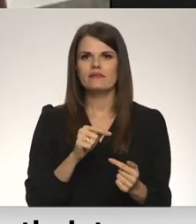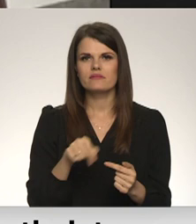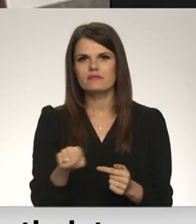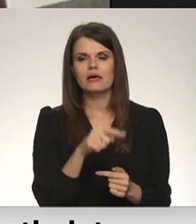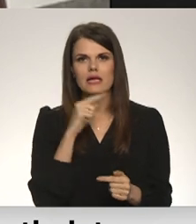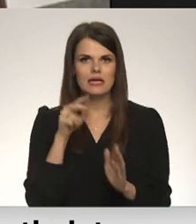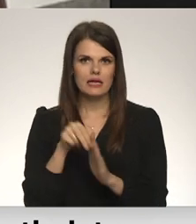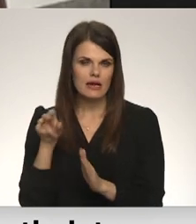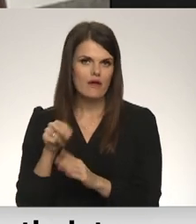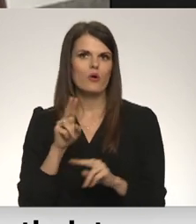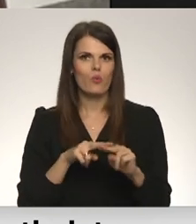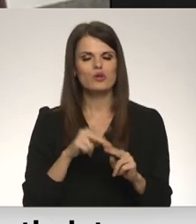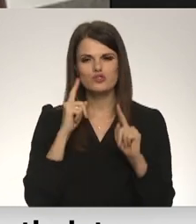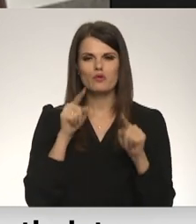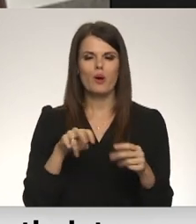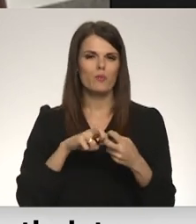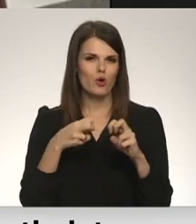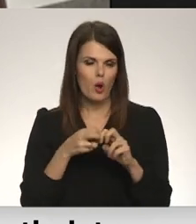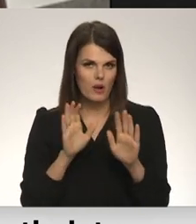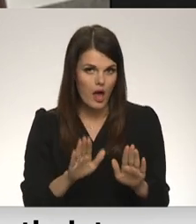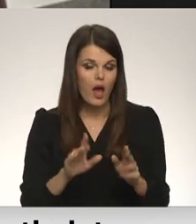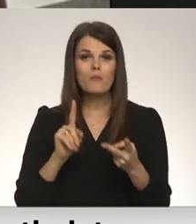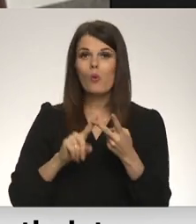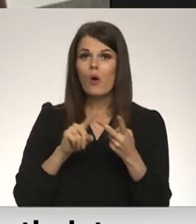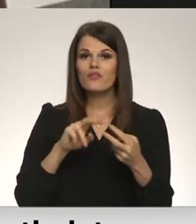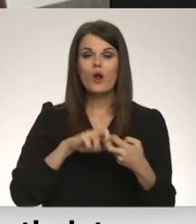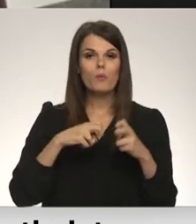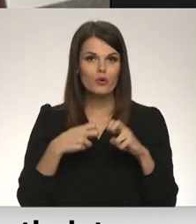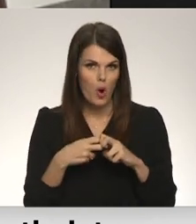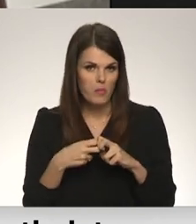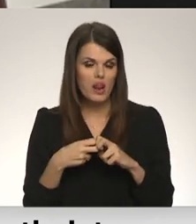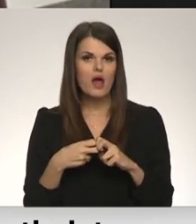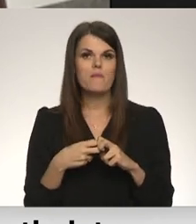ka visdrīzāk būs šāda problēma. Otra problēma būtu tāda, ka